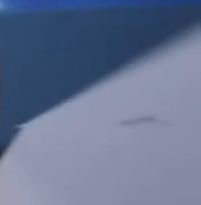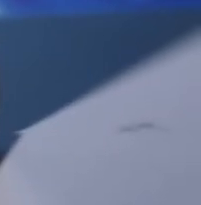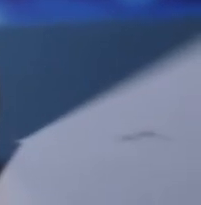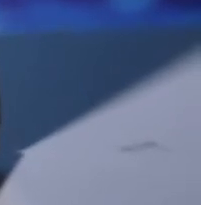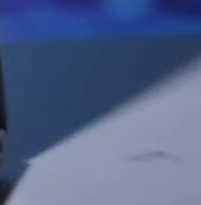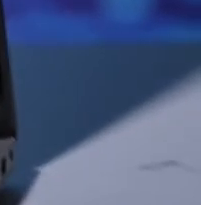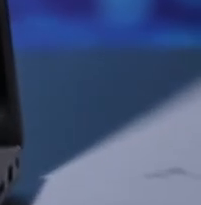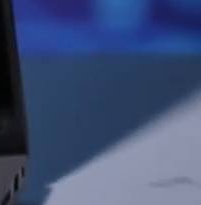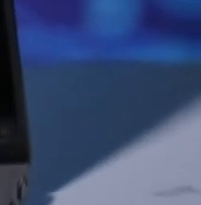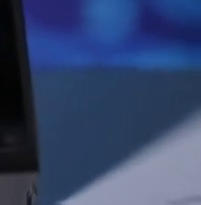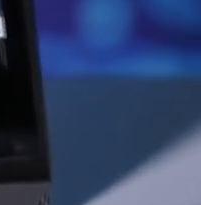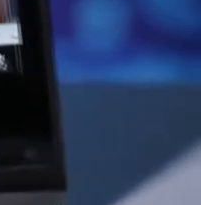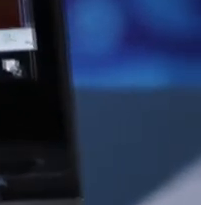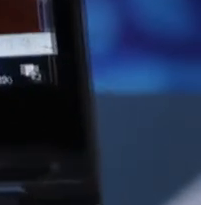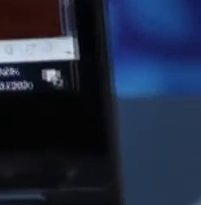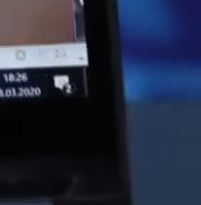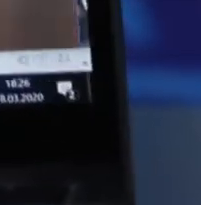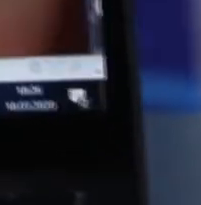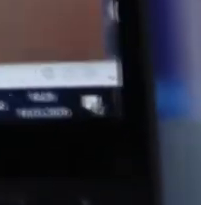ნახვამდის და წარმატებებს ვისურვებ ყველას.